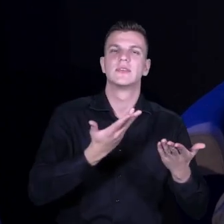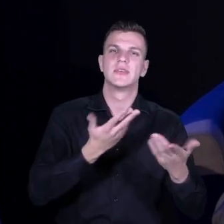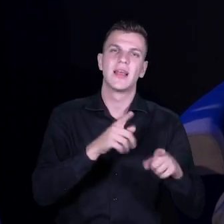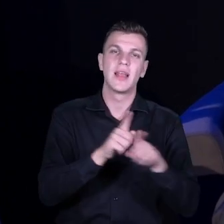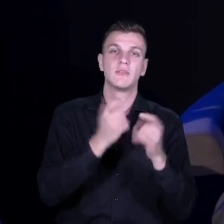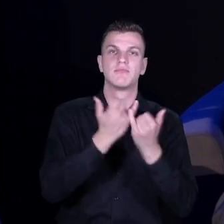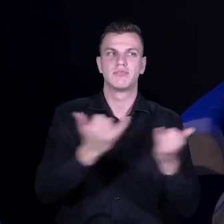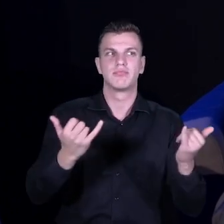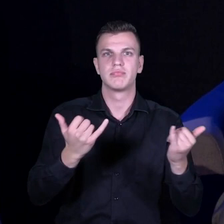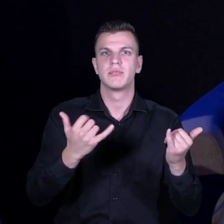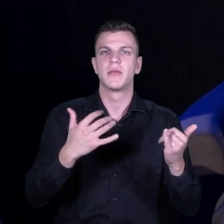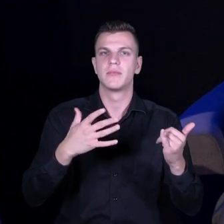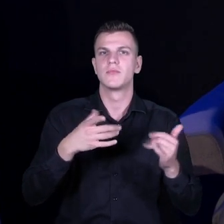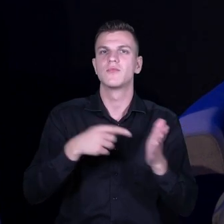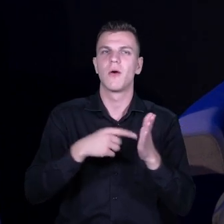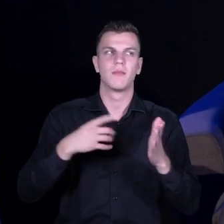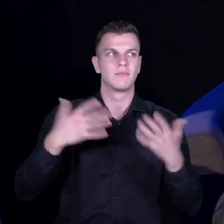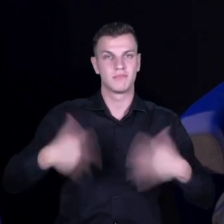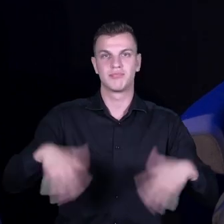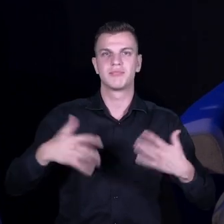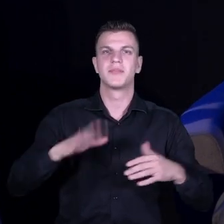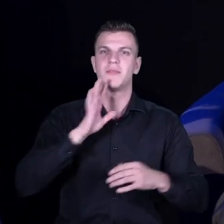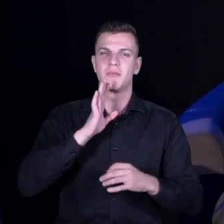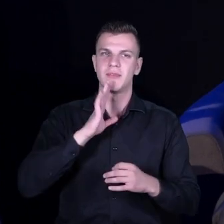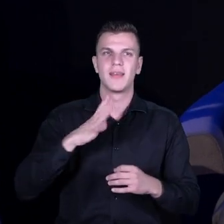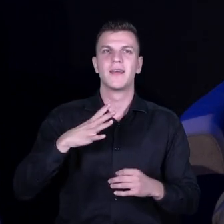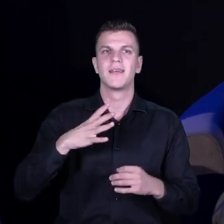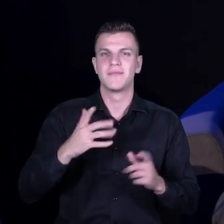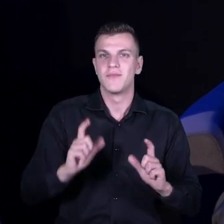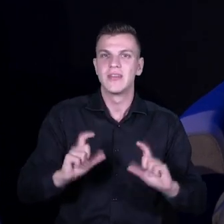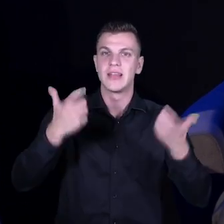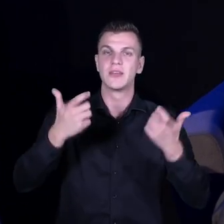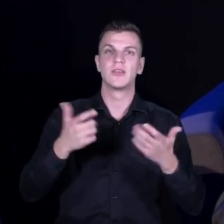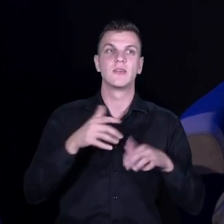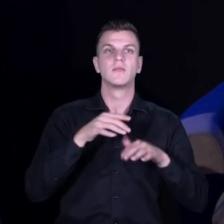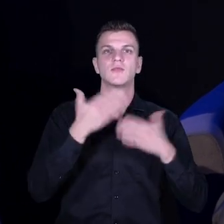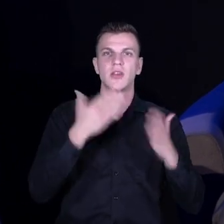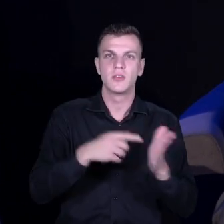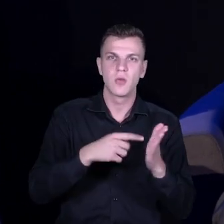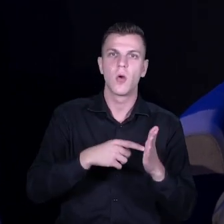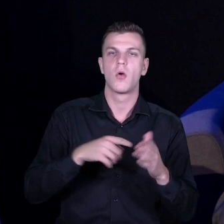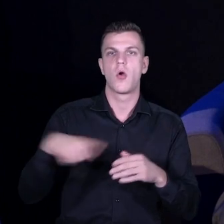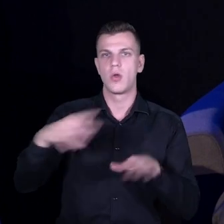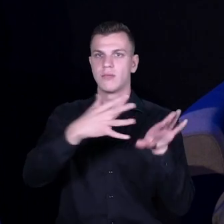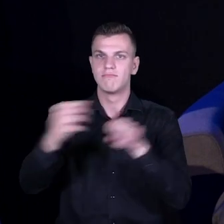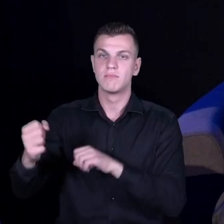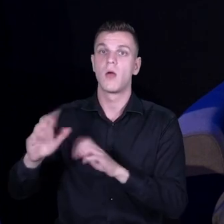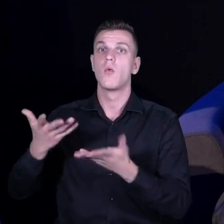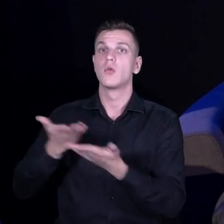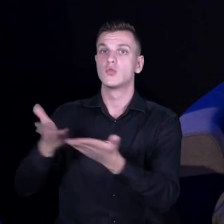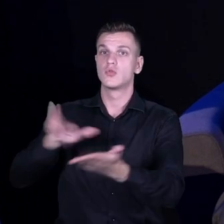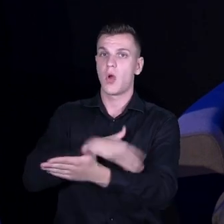duża atrakcja, ale też bardzo ważne wydarzenie też dla młodych ludzi, takie edukacyjne, inspirujące, pokazujące, do czego możemy wykorzystać te kompetencje, które w